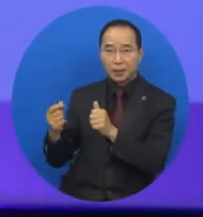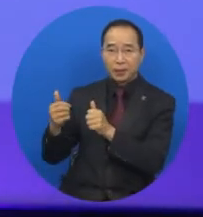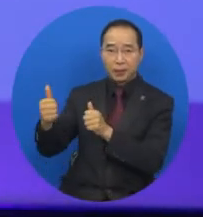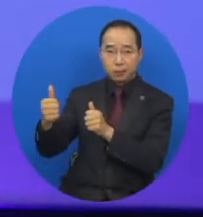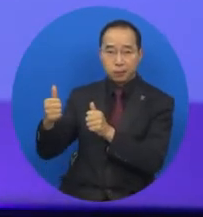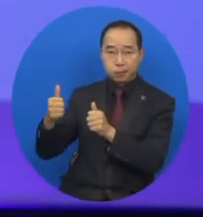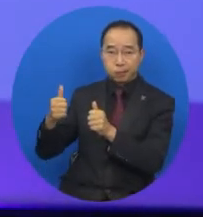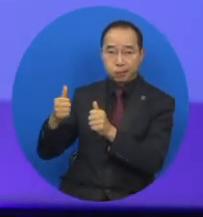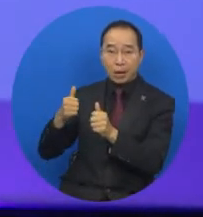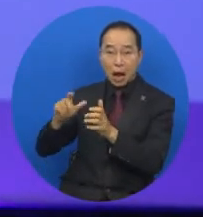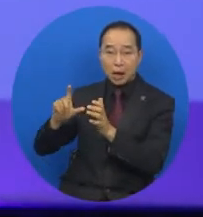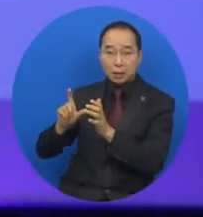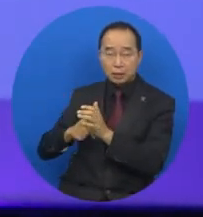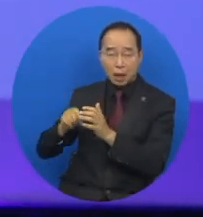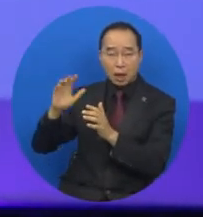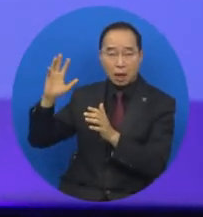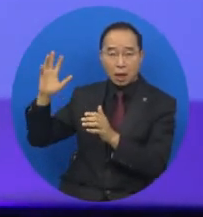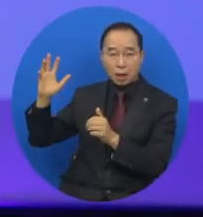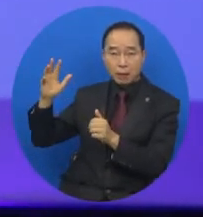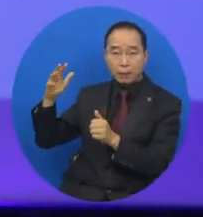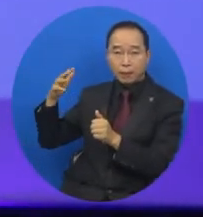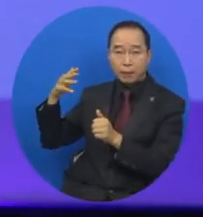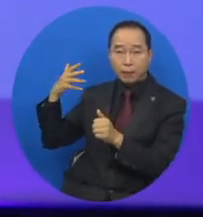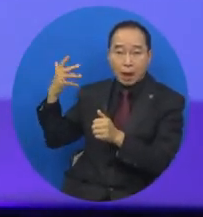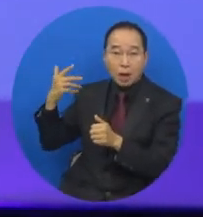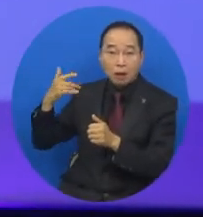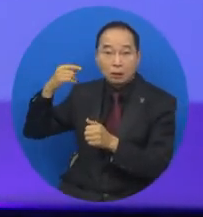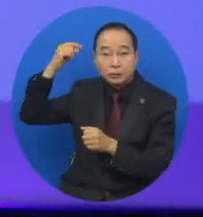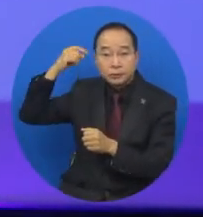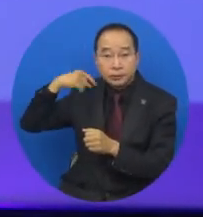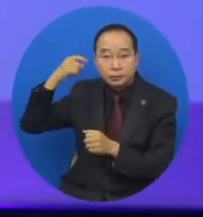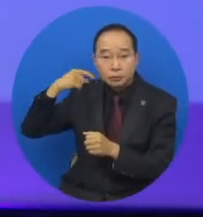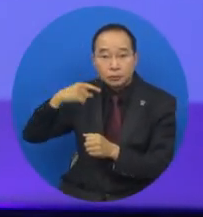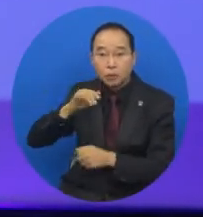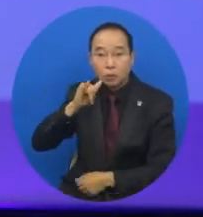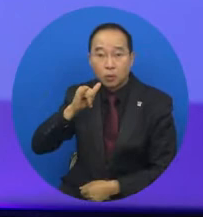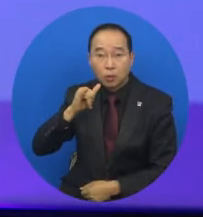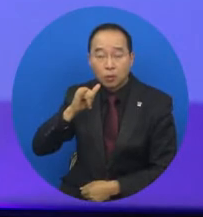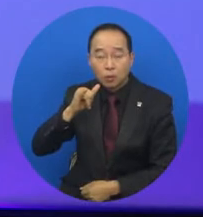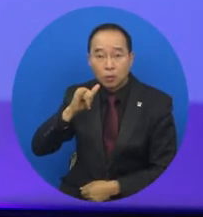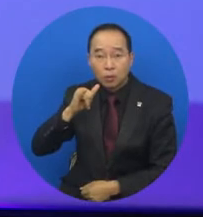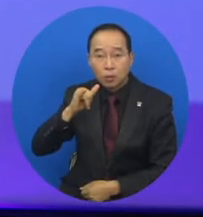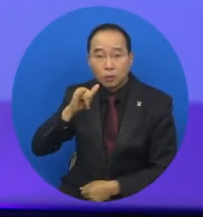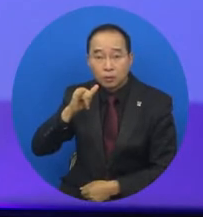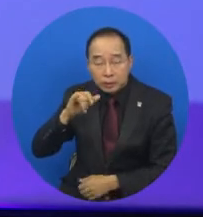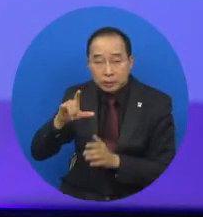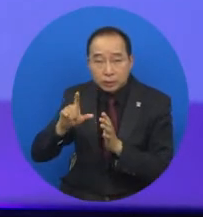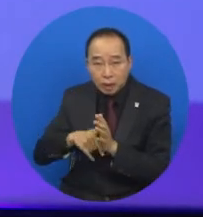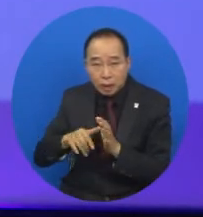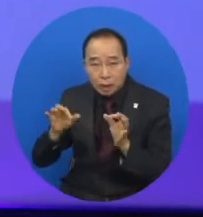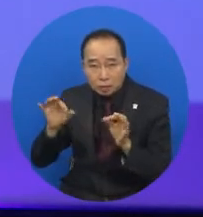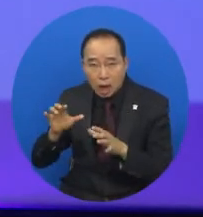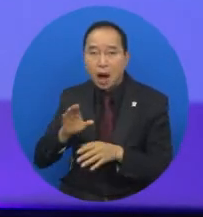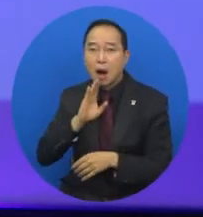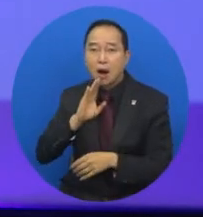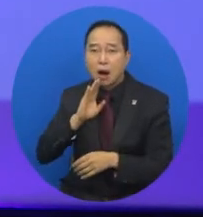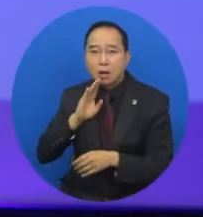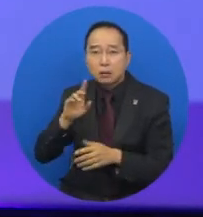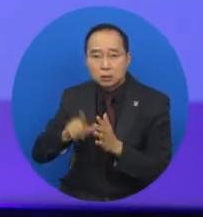사람이 내 옆을 지나갈 때 흔들리는 바람과 그 빛의 속도까지도 느낄 수 있을 정도의